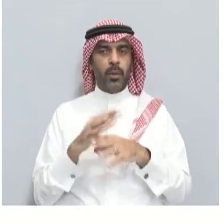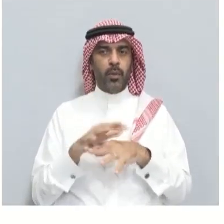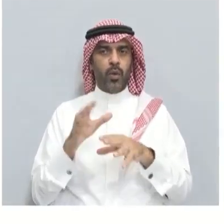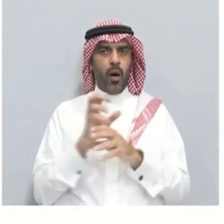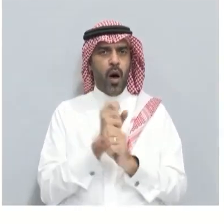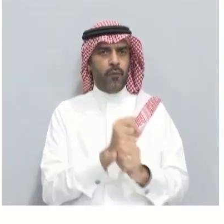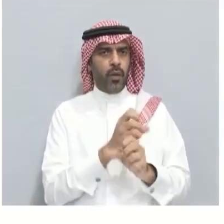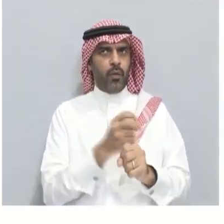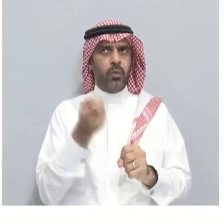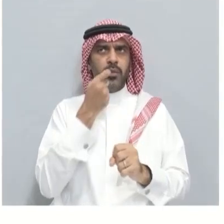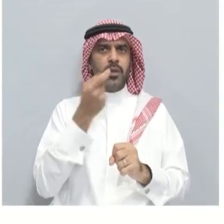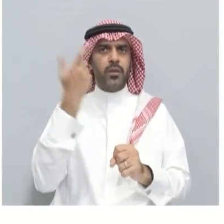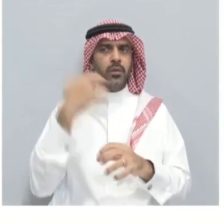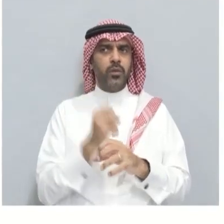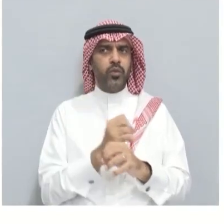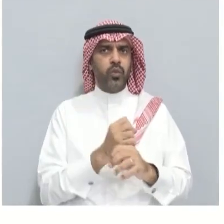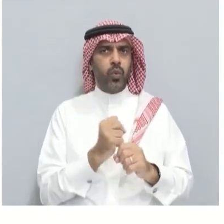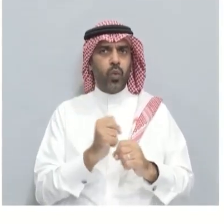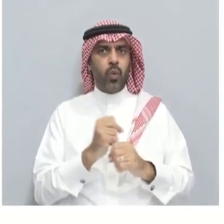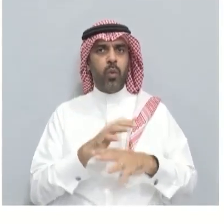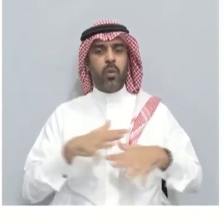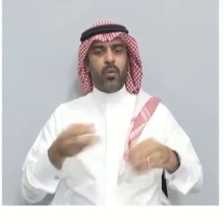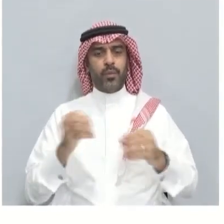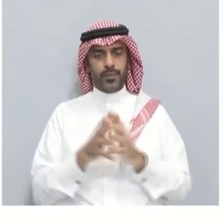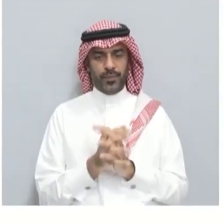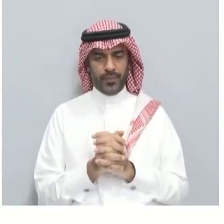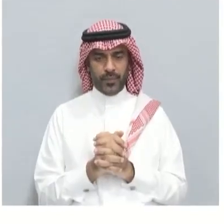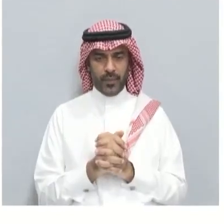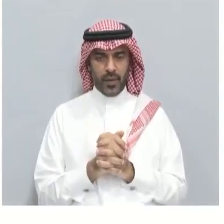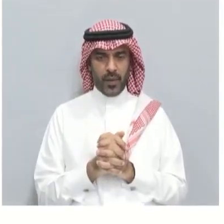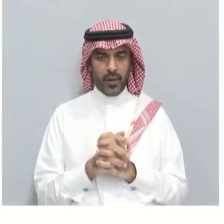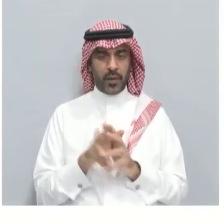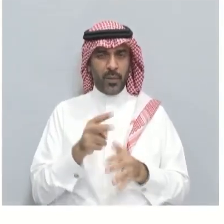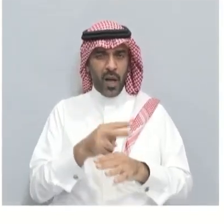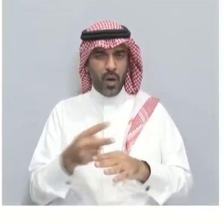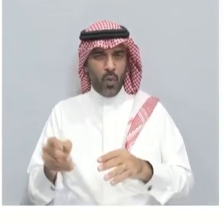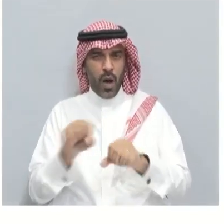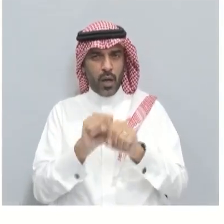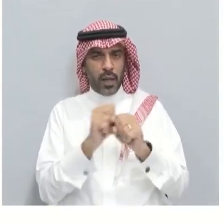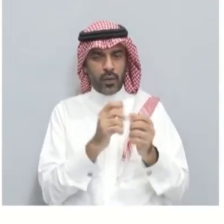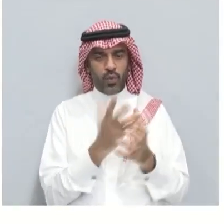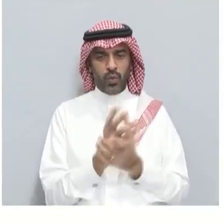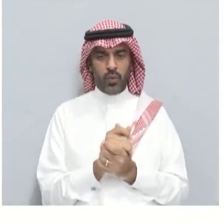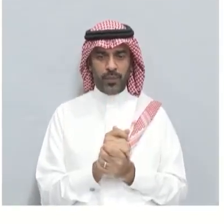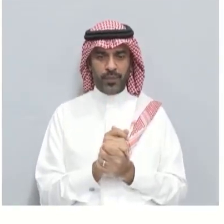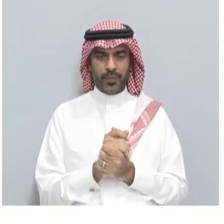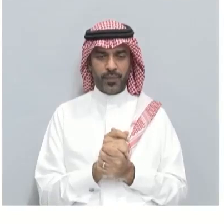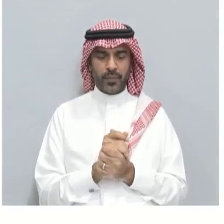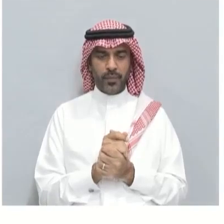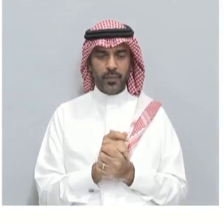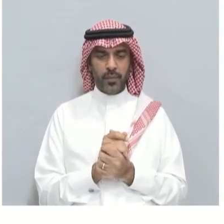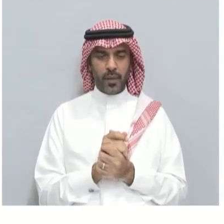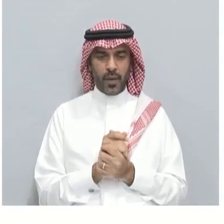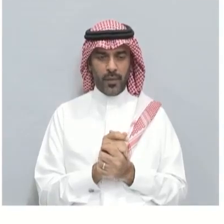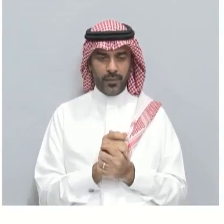الصخور كان لدينا انواع الصدوع الصدوع هو الكسر الذي تنزلق تنزلق او تنزلق او